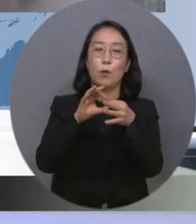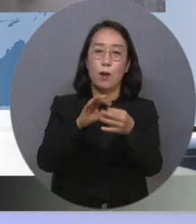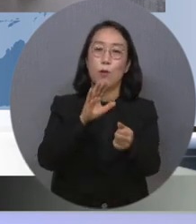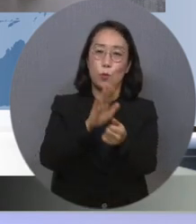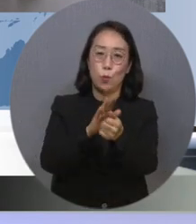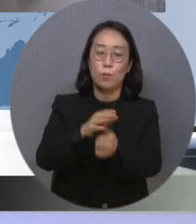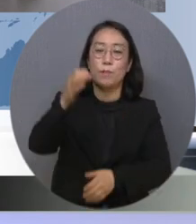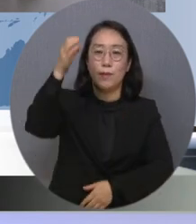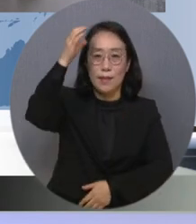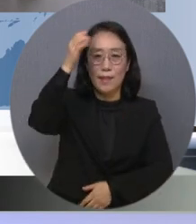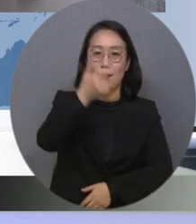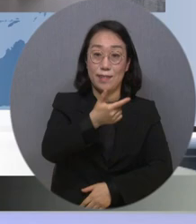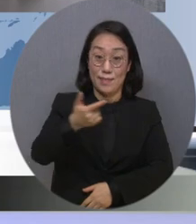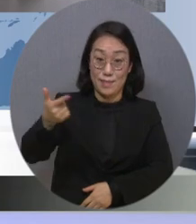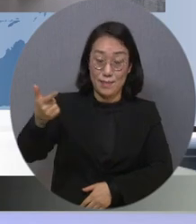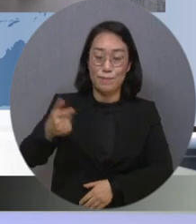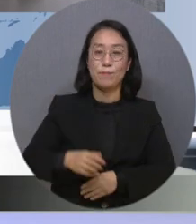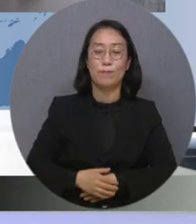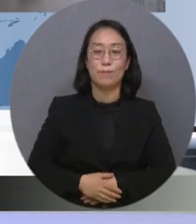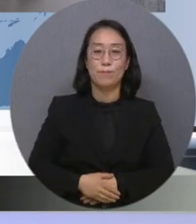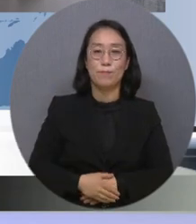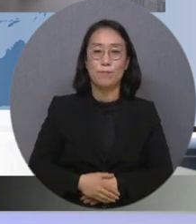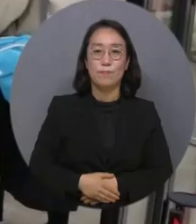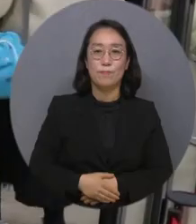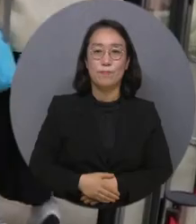있습니다. 보도에 김정현 기자입니다.